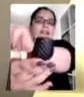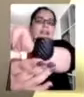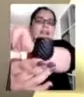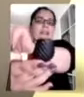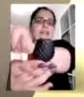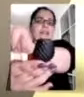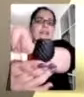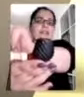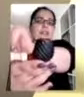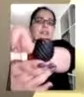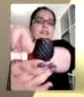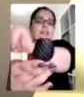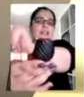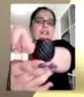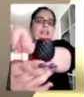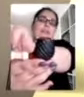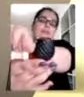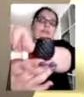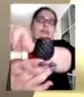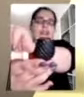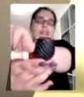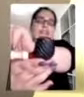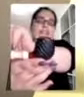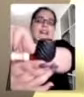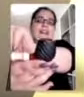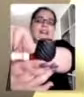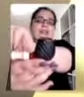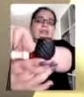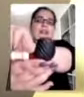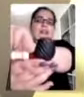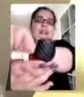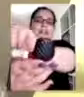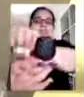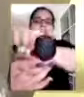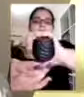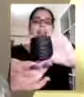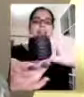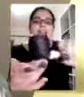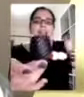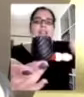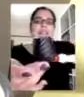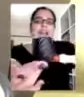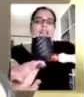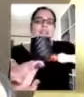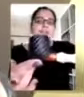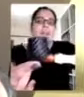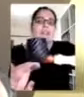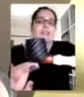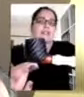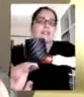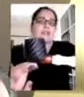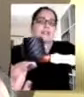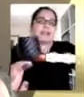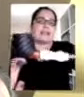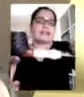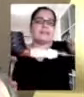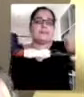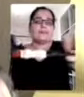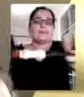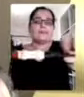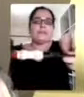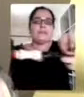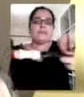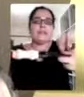Tom Eltang'ın iki öğrencisinden, yani bir sürü öğrencisinden ama şu anda hali hazırdaki iki aktif öğrencisinden bir